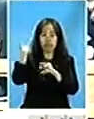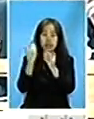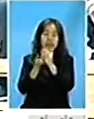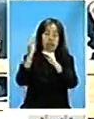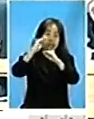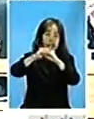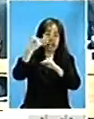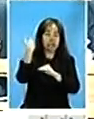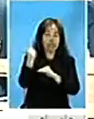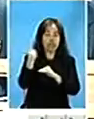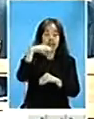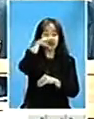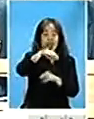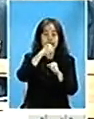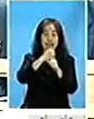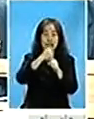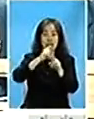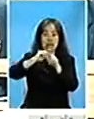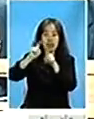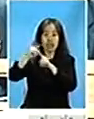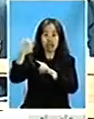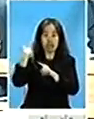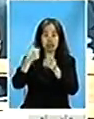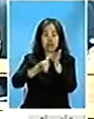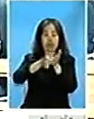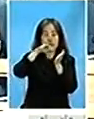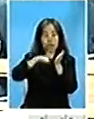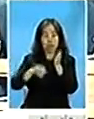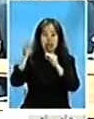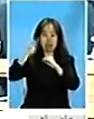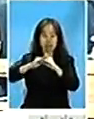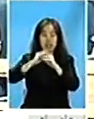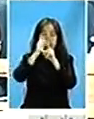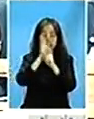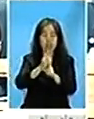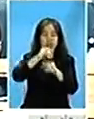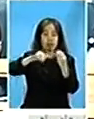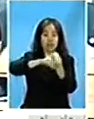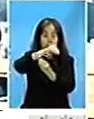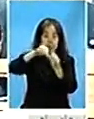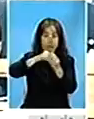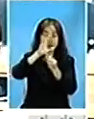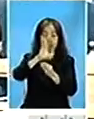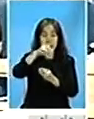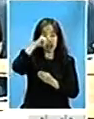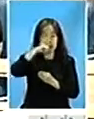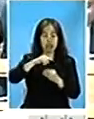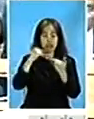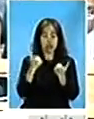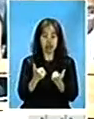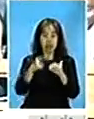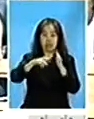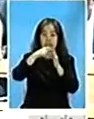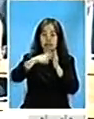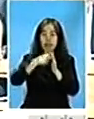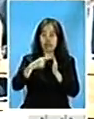านจะต้องปรับลดแล้วก็เพิ่มตามภาวะสภาพเหตุการณ์ของบ้านเมืองที่เกิดขึ้น